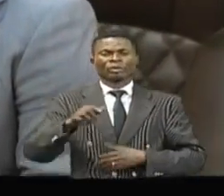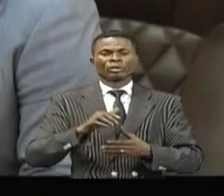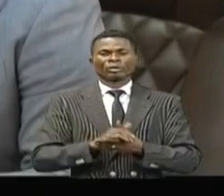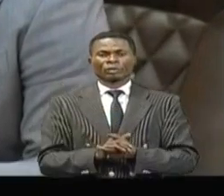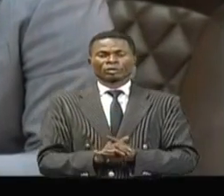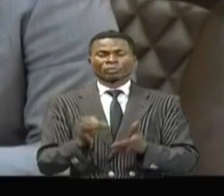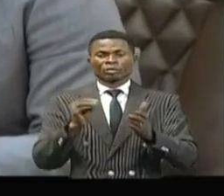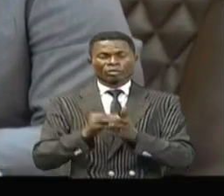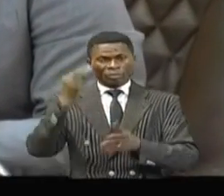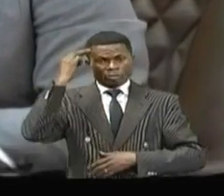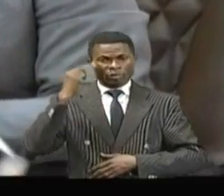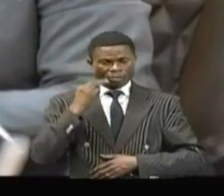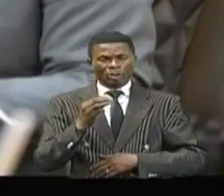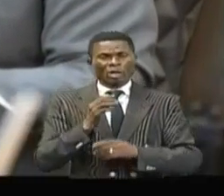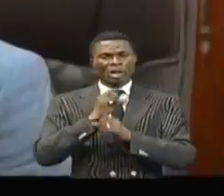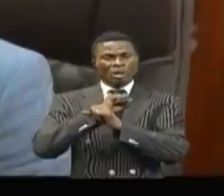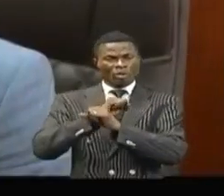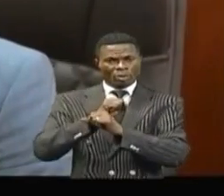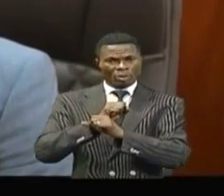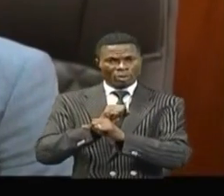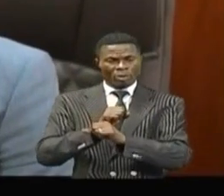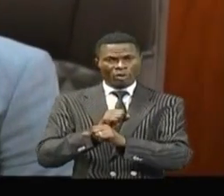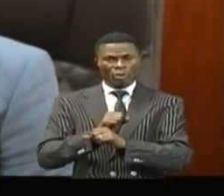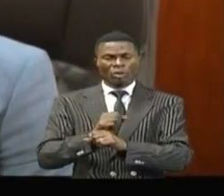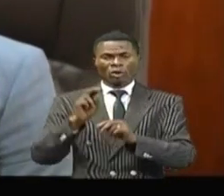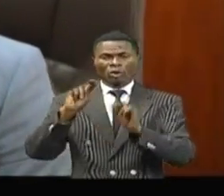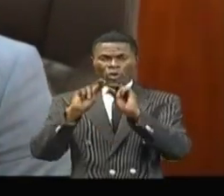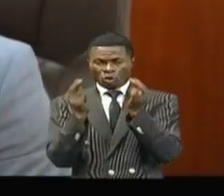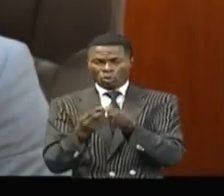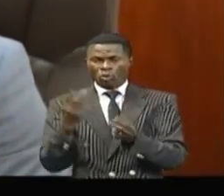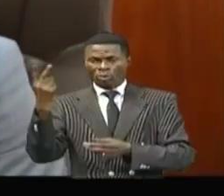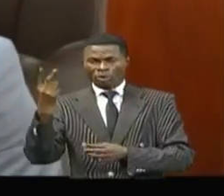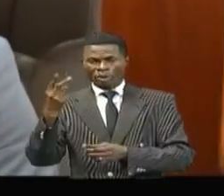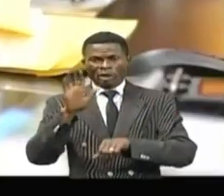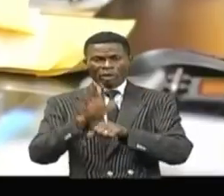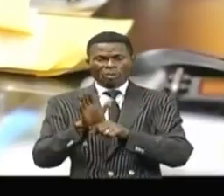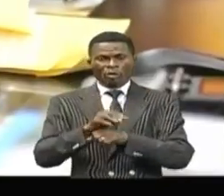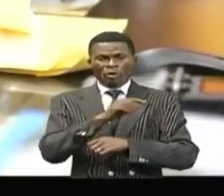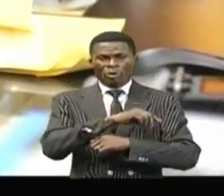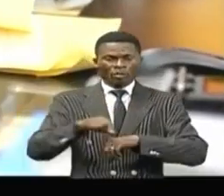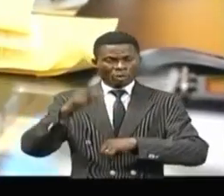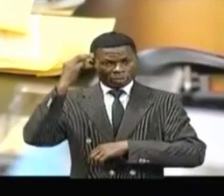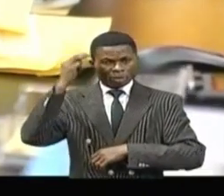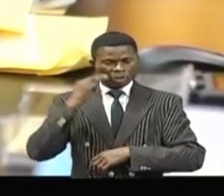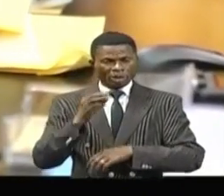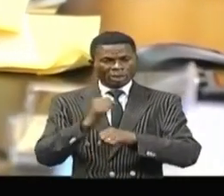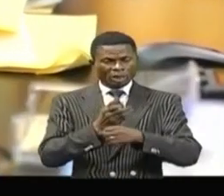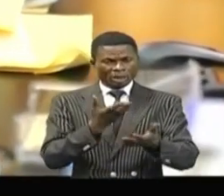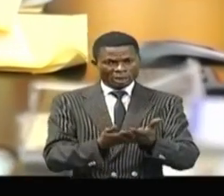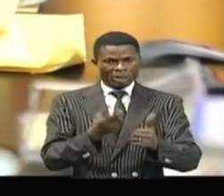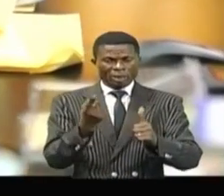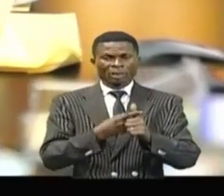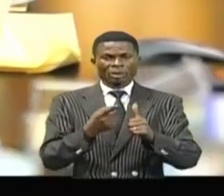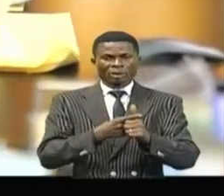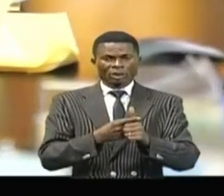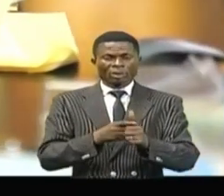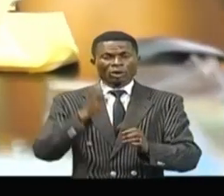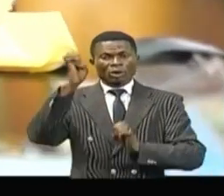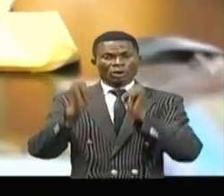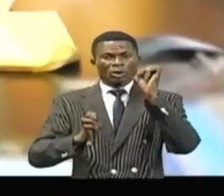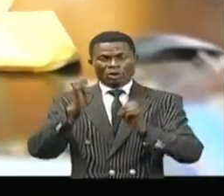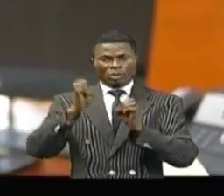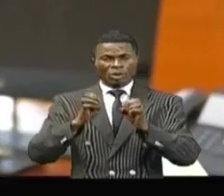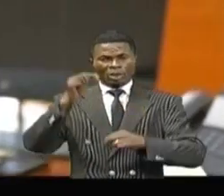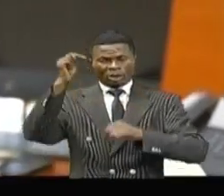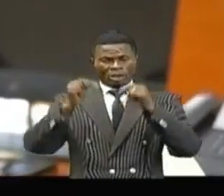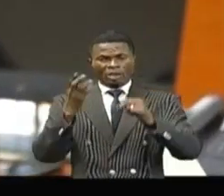Il a également préconisé que deux commissions interministérielles soient mises en place, notamment pour évaluer la hauteur